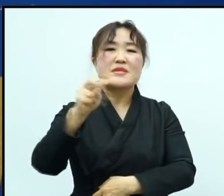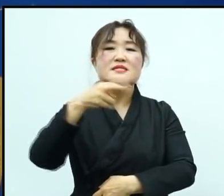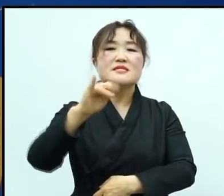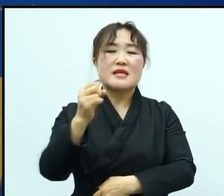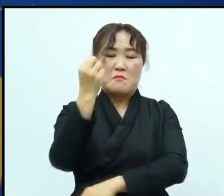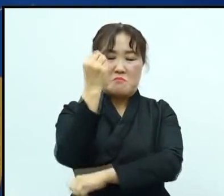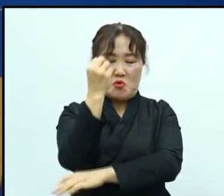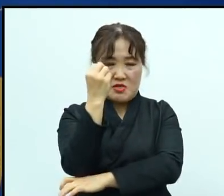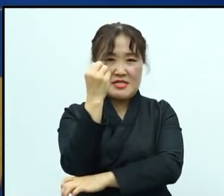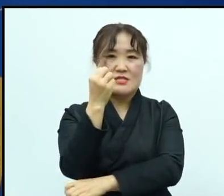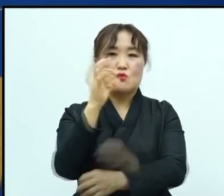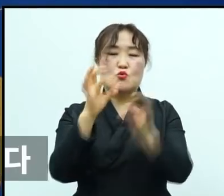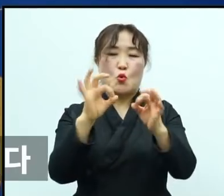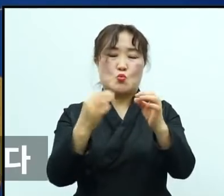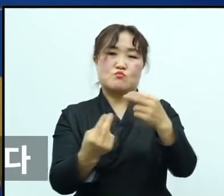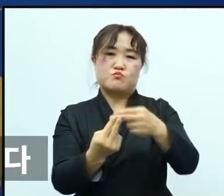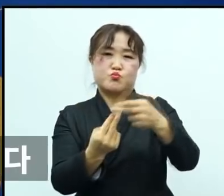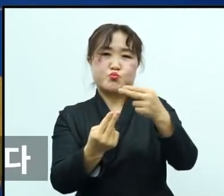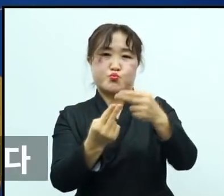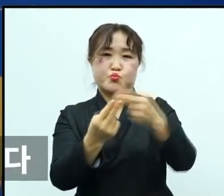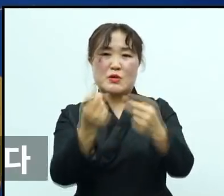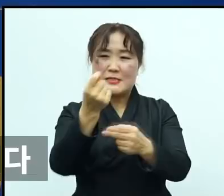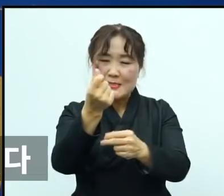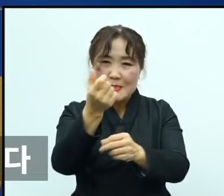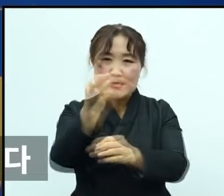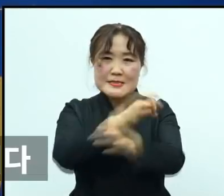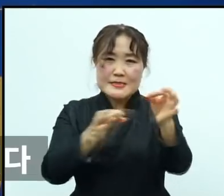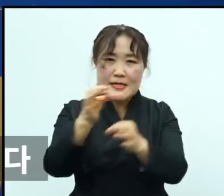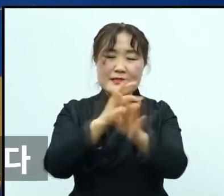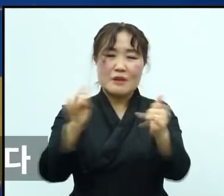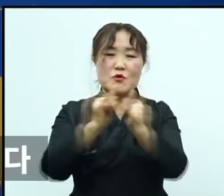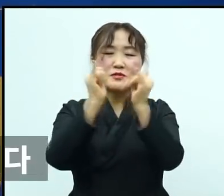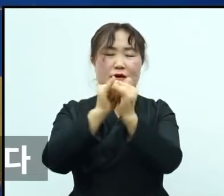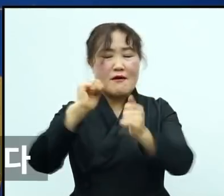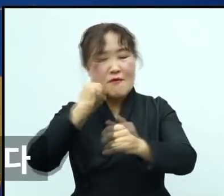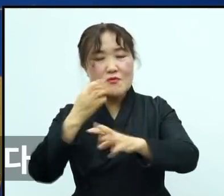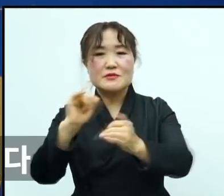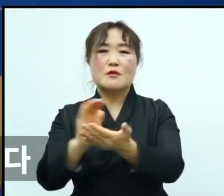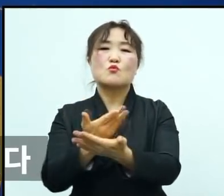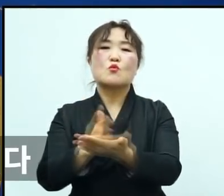기금으로 적립해서 중소상공인과